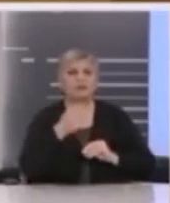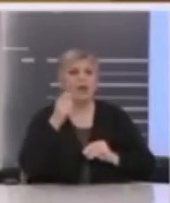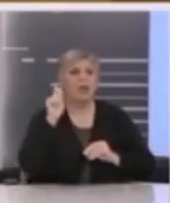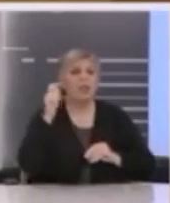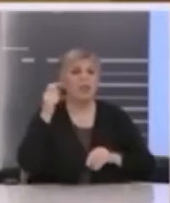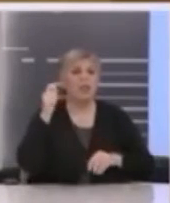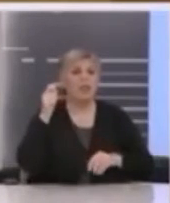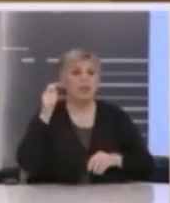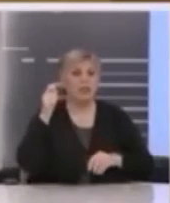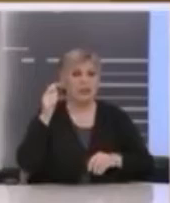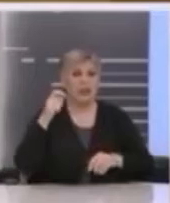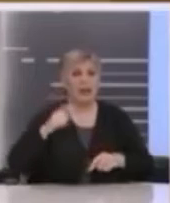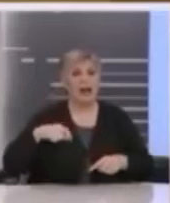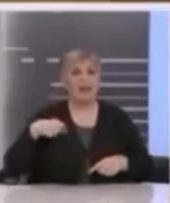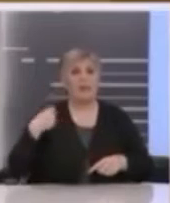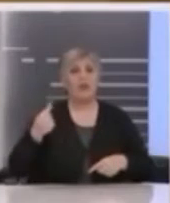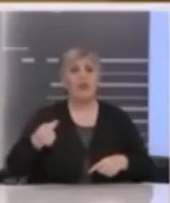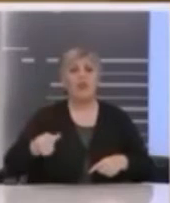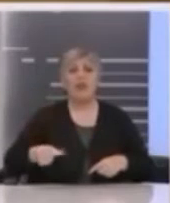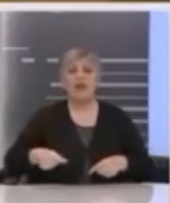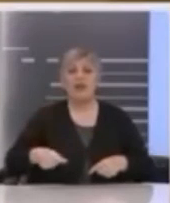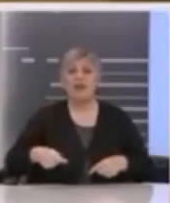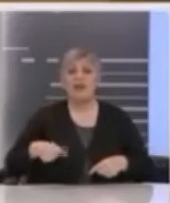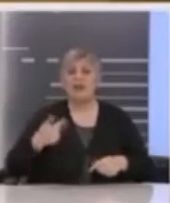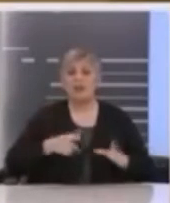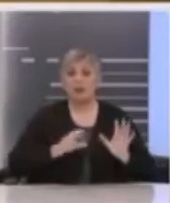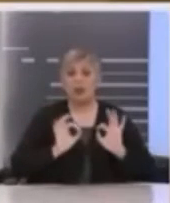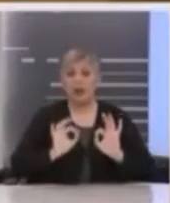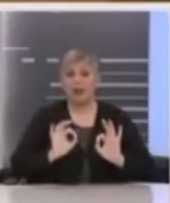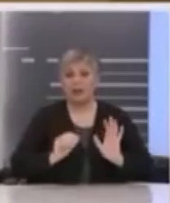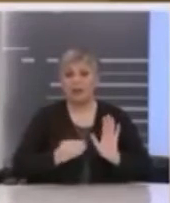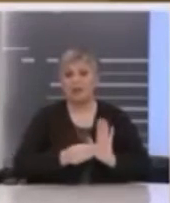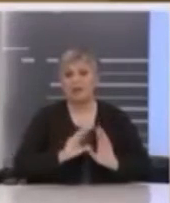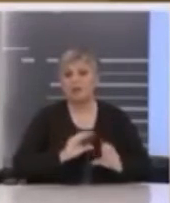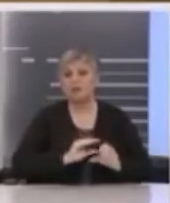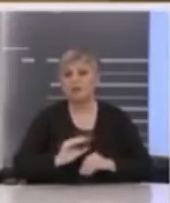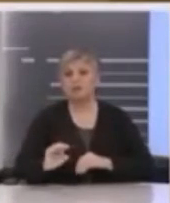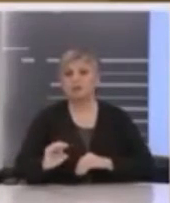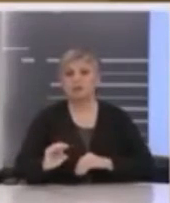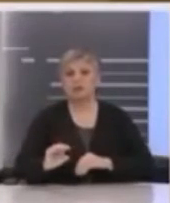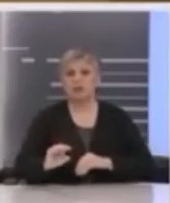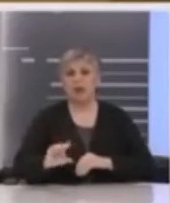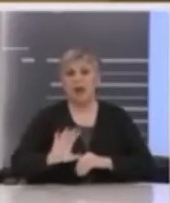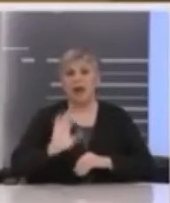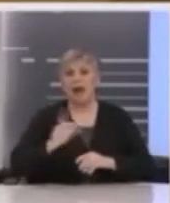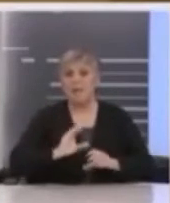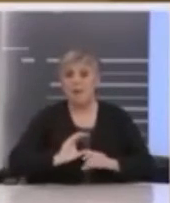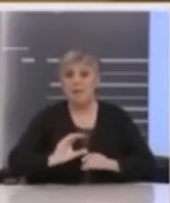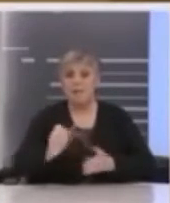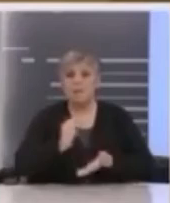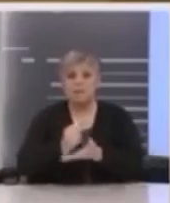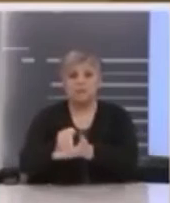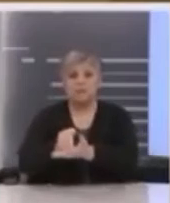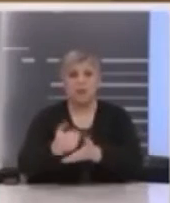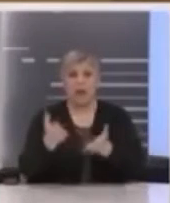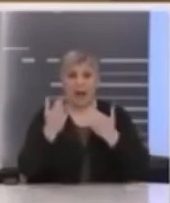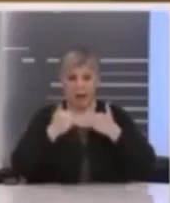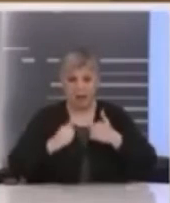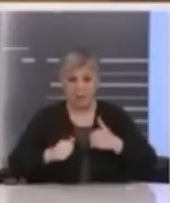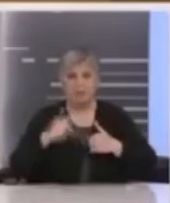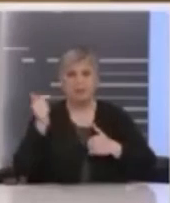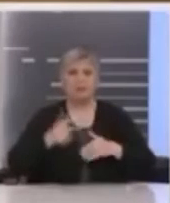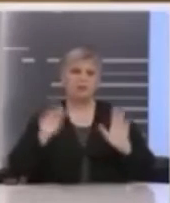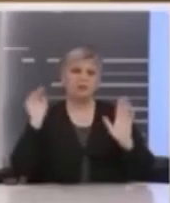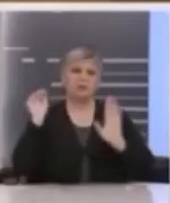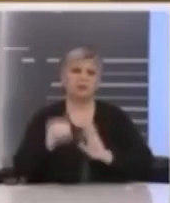διακανονισμός μεταξύ δημοσίου και ΔΕΗ για να μην καταρρεύσει η ΔΕΗ που καταραίει. Δεν υπάρχει καμιά πολιτική για τη ΔΕΗ. Ούτε μπορούμε να